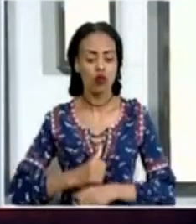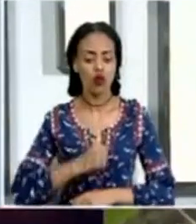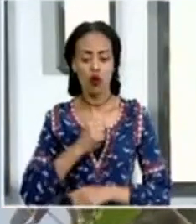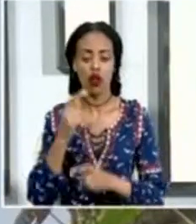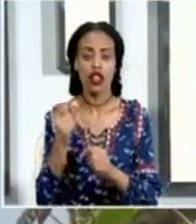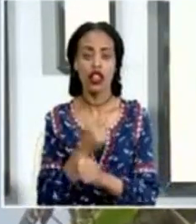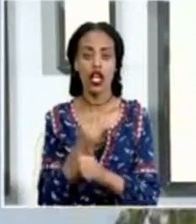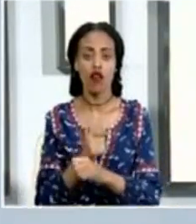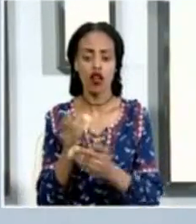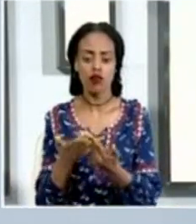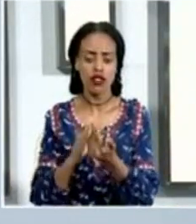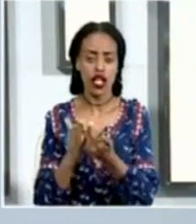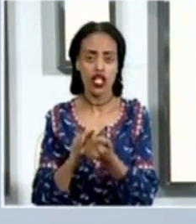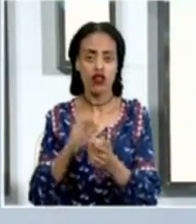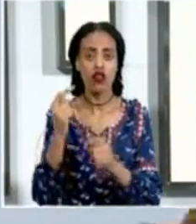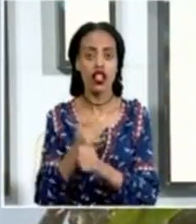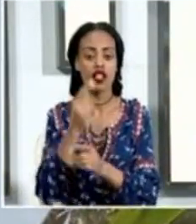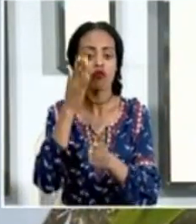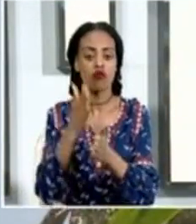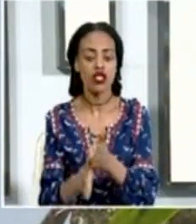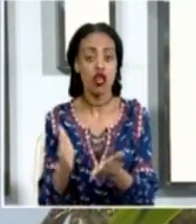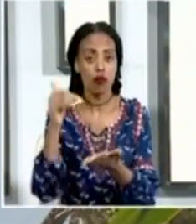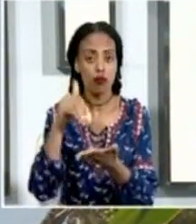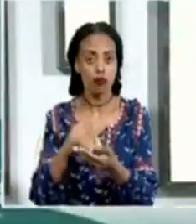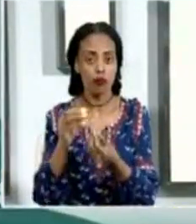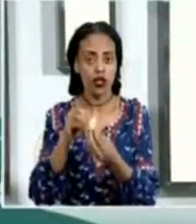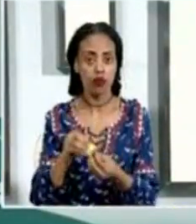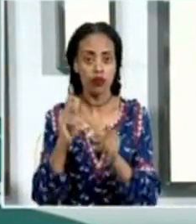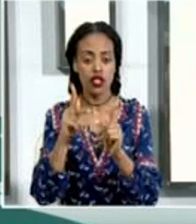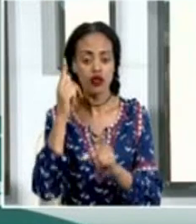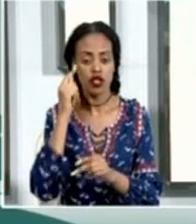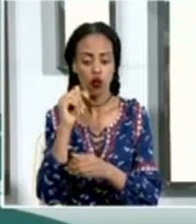ትግባር ብዝተዓጻጸፈ ገባብ ብምፍጻም ብድምር ህዝቢ ትግራይ